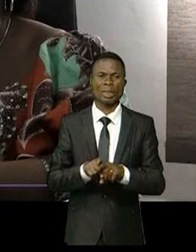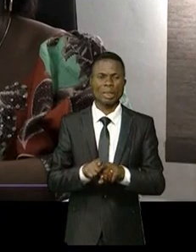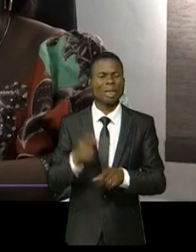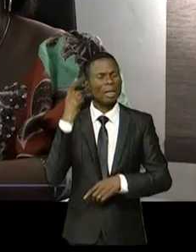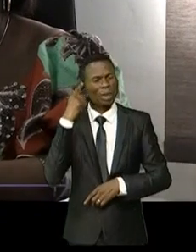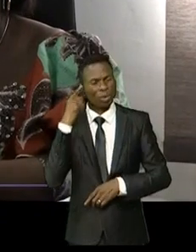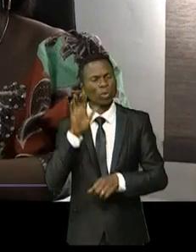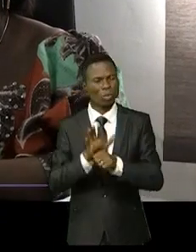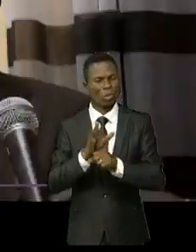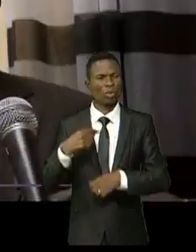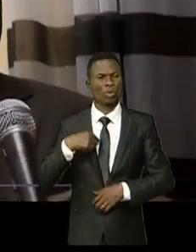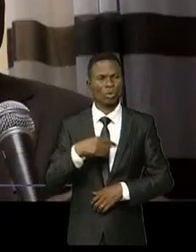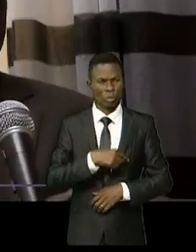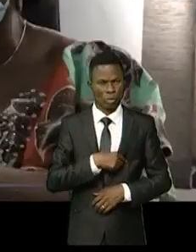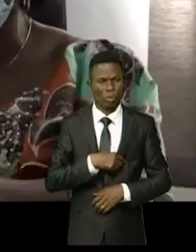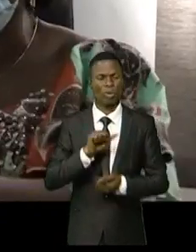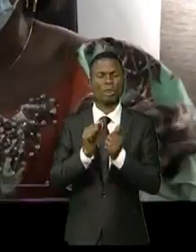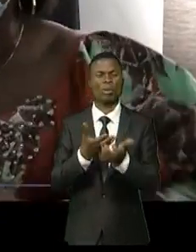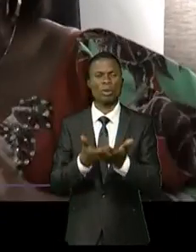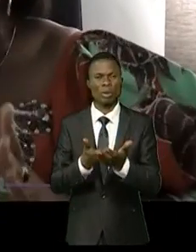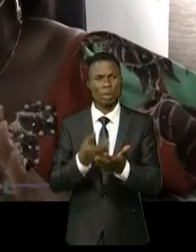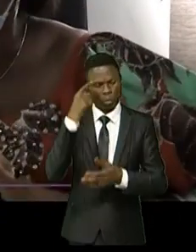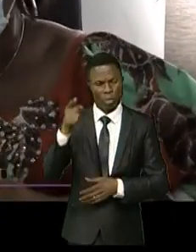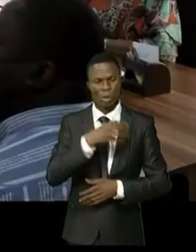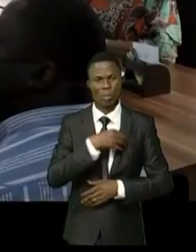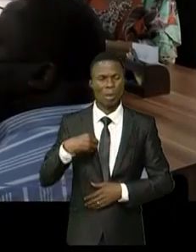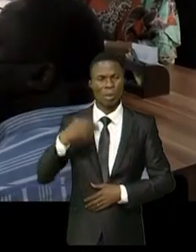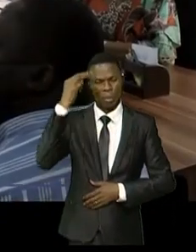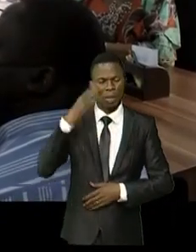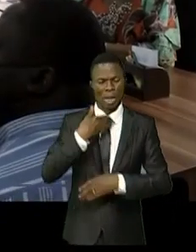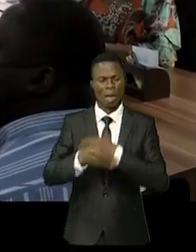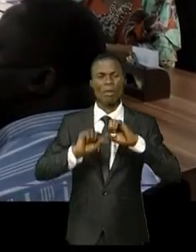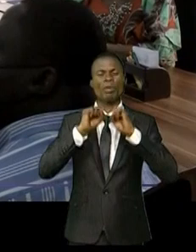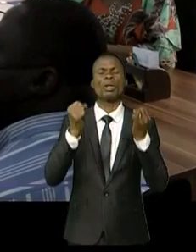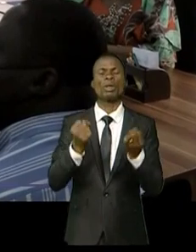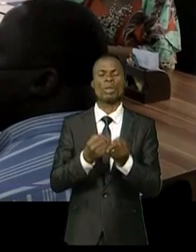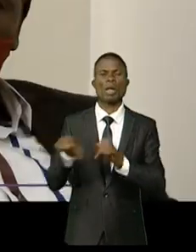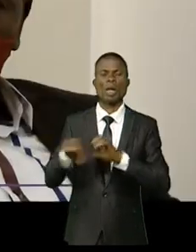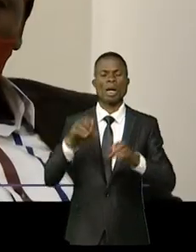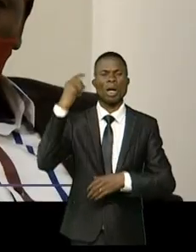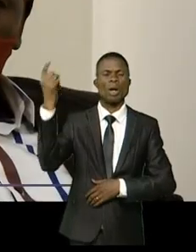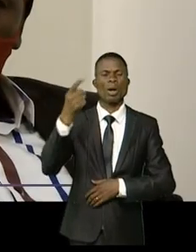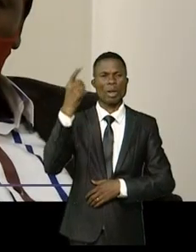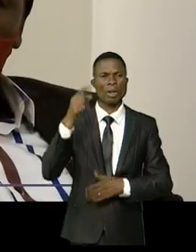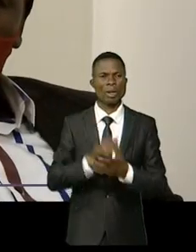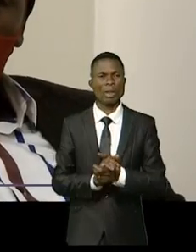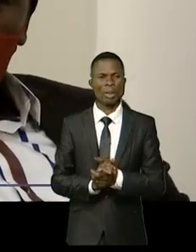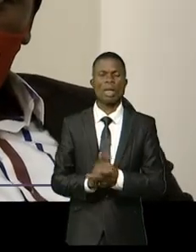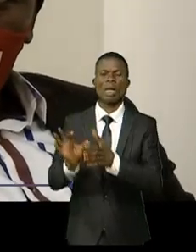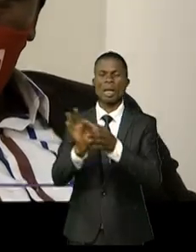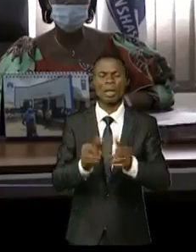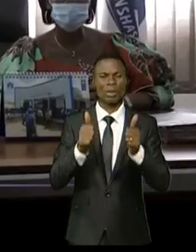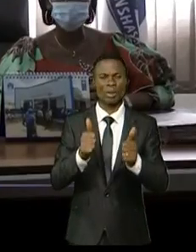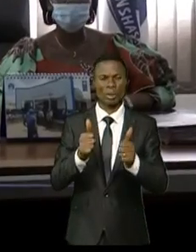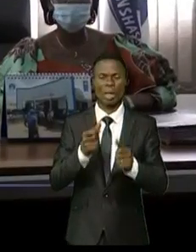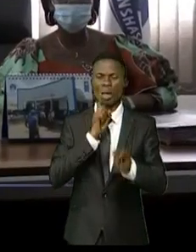aussi attentive dans cette situation. Pour sa part, Madame la ministre des Affaires sociales et Action humanitaire, en dépit des bonnes relations qu'elle